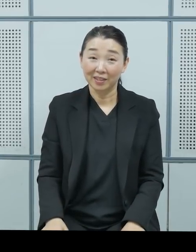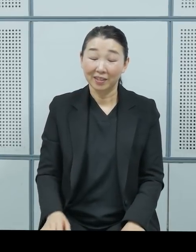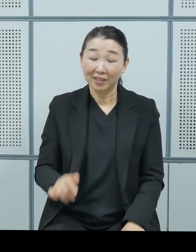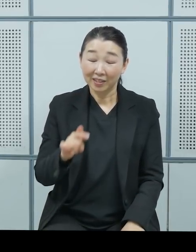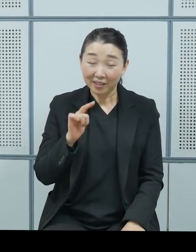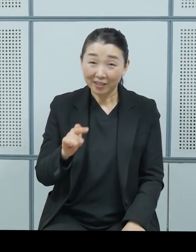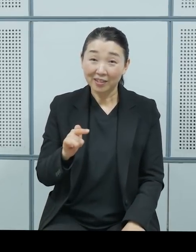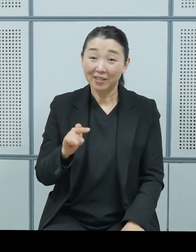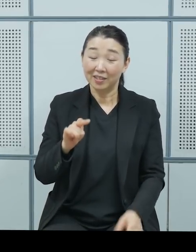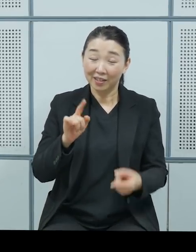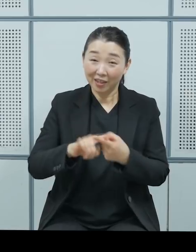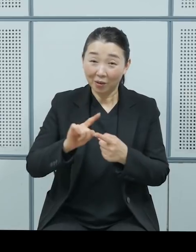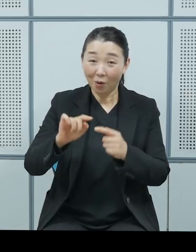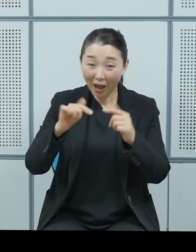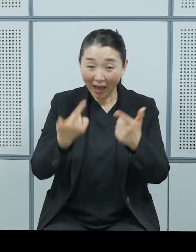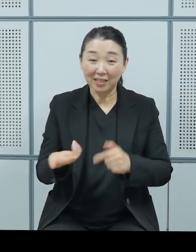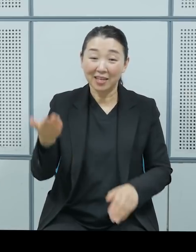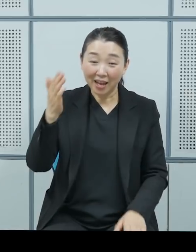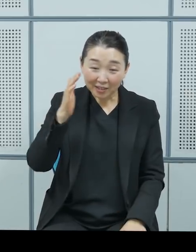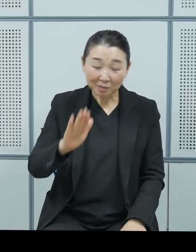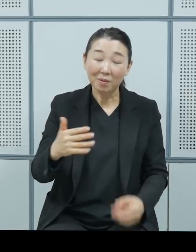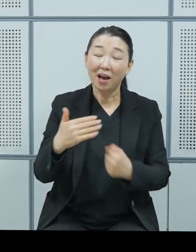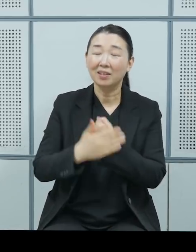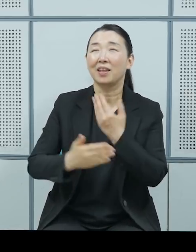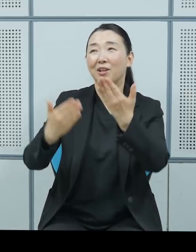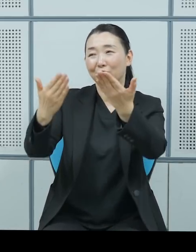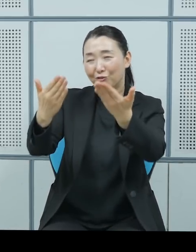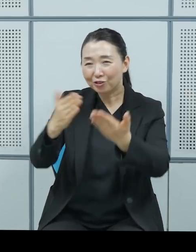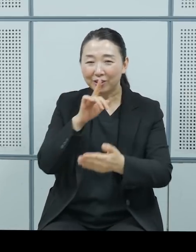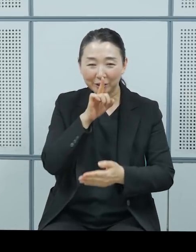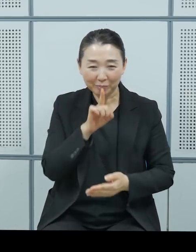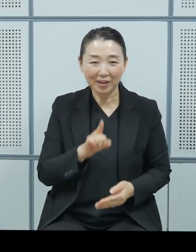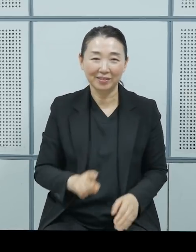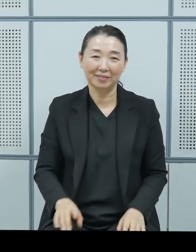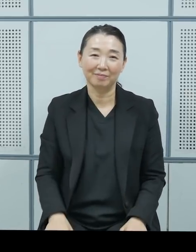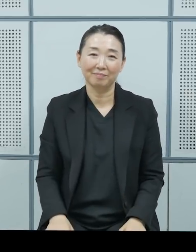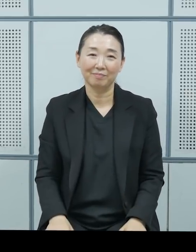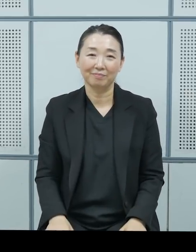아니하실지라도 살아가는 은혜를 그렇게 나눠주신다는 말씀을 들었을 때